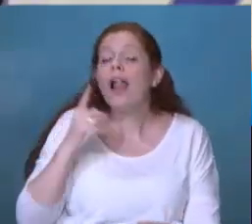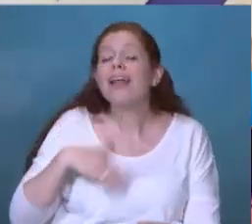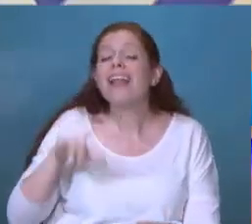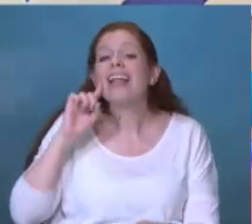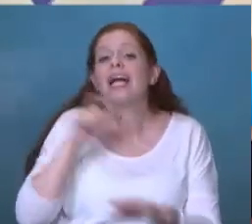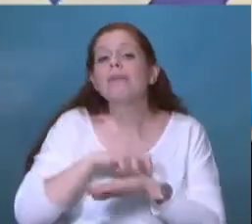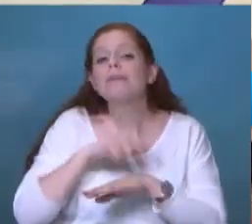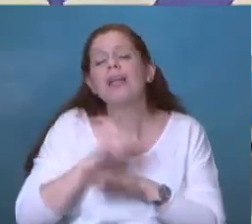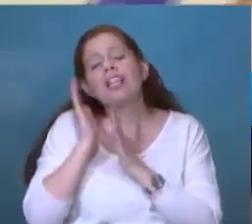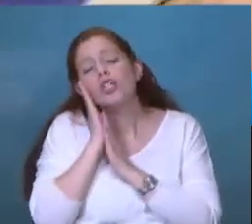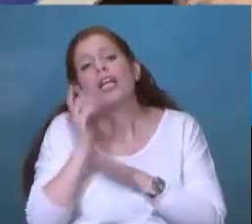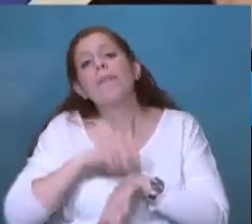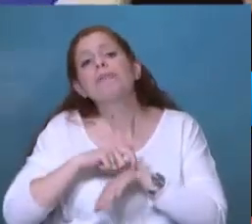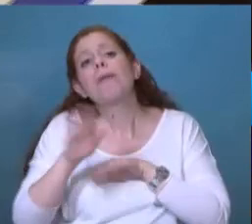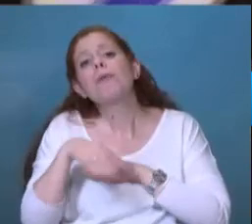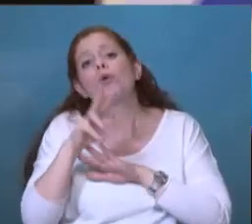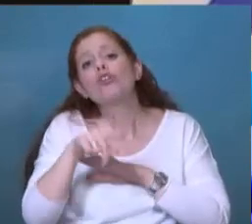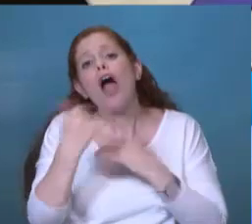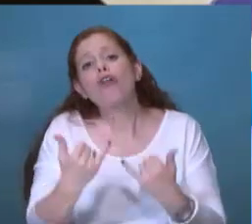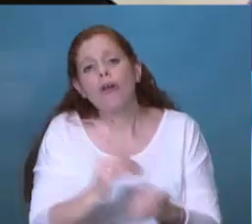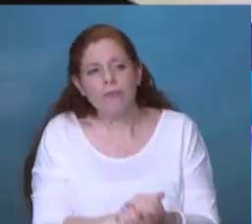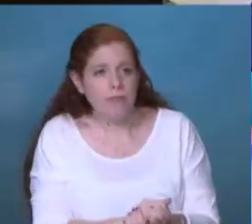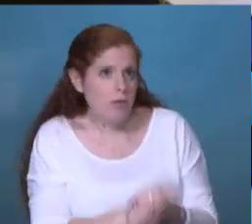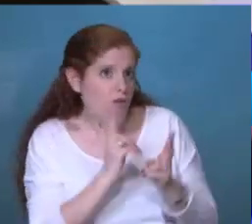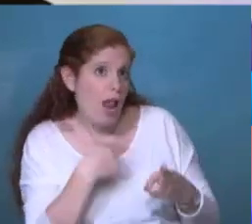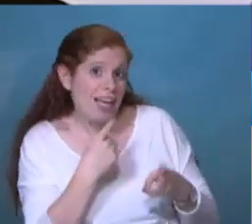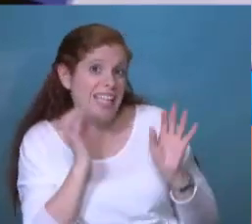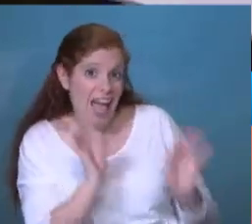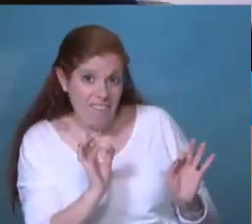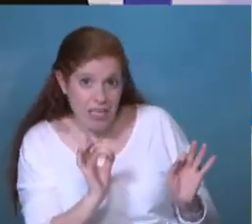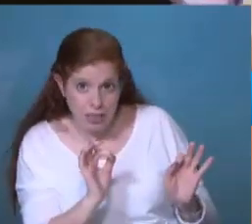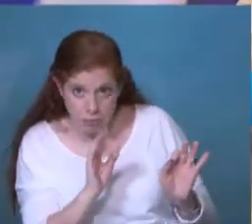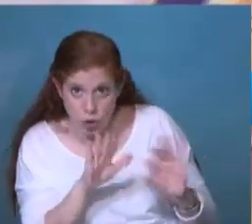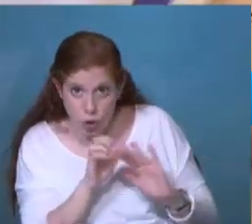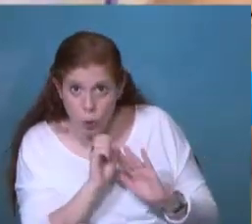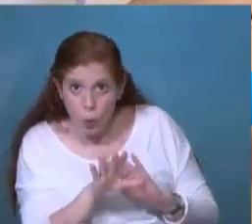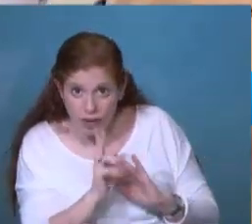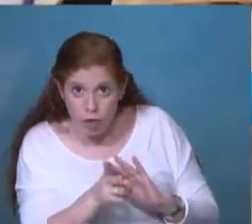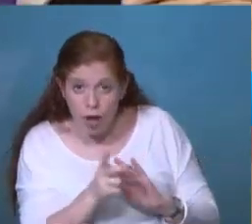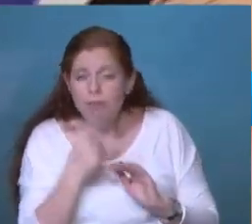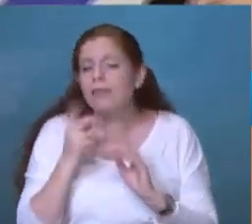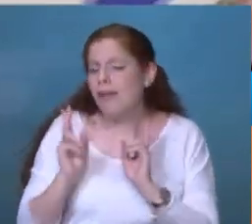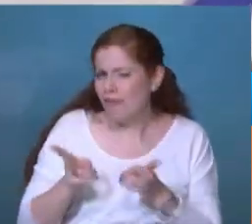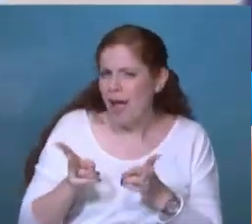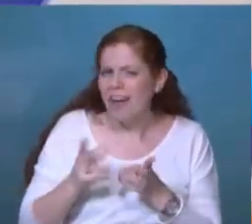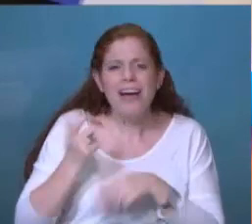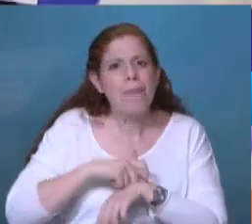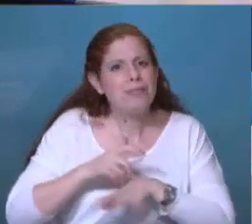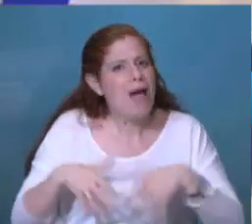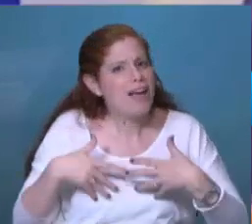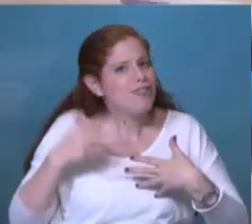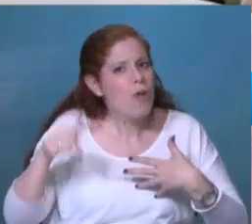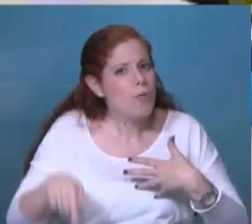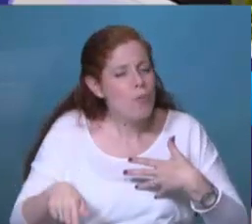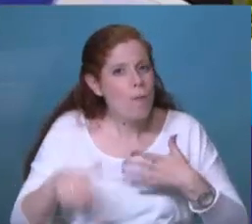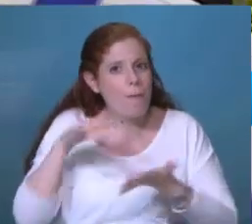וזמן פנוי יש לך בימים אלה. אפשר להגיד אפס בשידור? אפשר. תגיד, כמה זה מרגש להיות כאן,